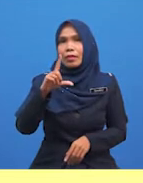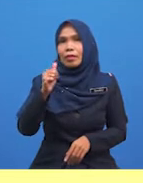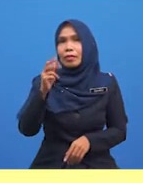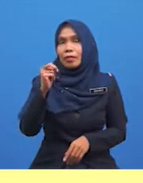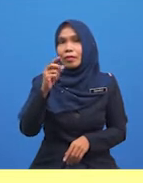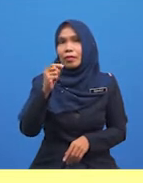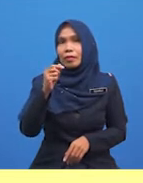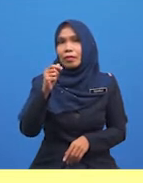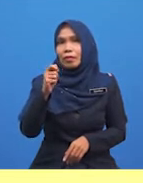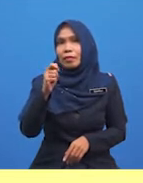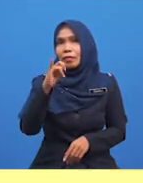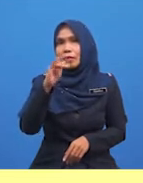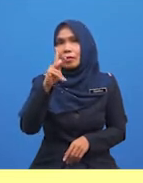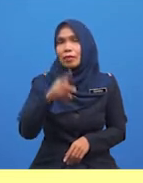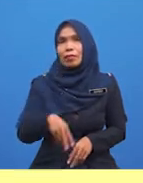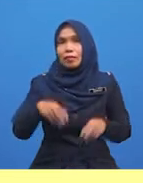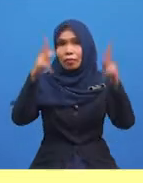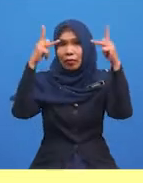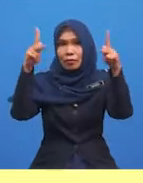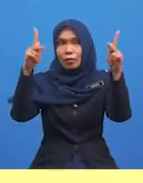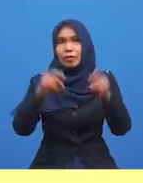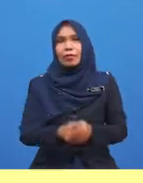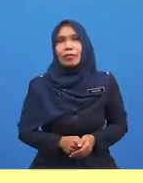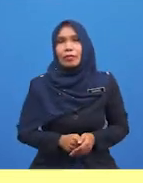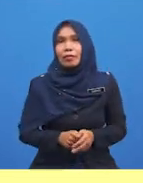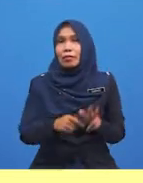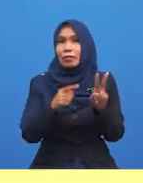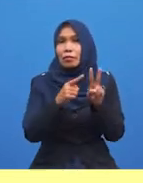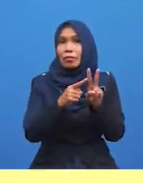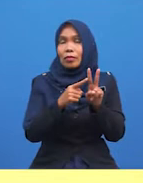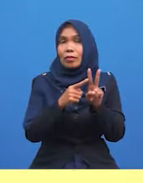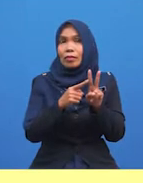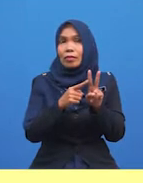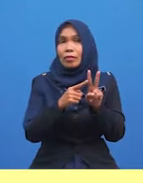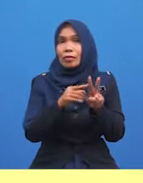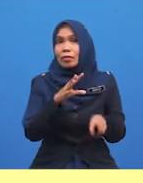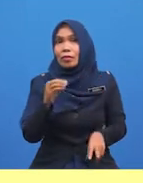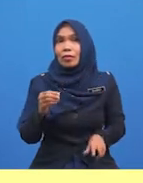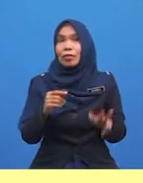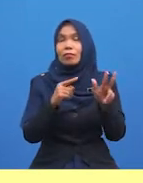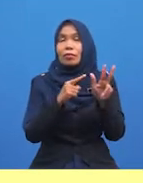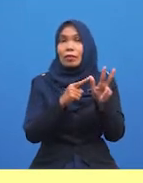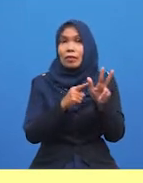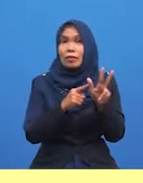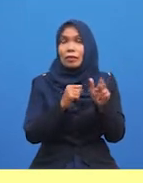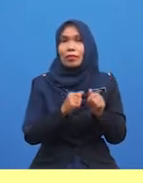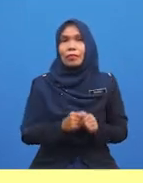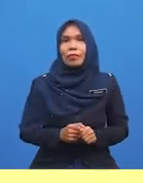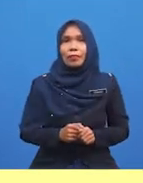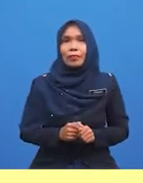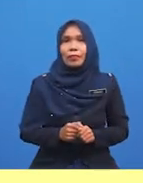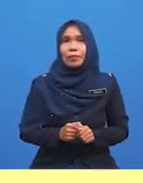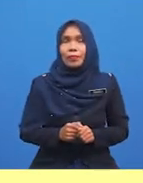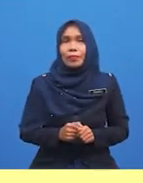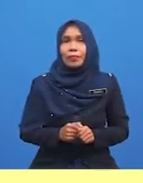Dua, membubarkan Parlimen. Dan yang ketiga, memanggil persidangan Majlis